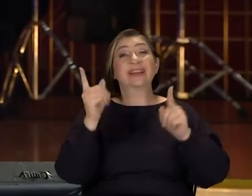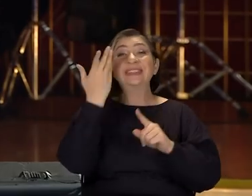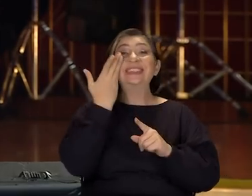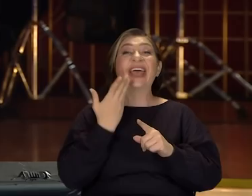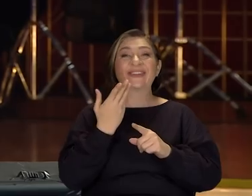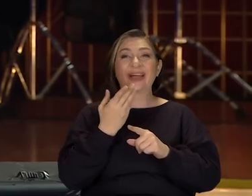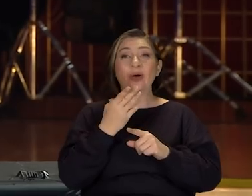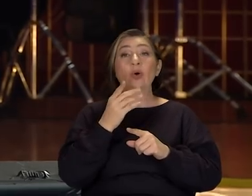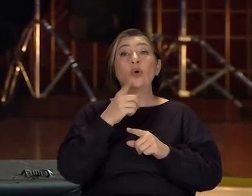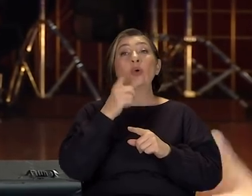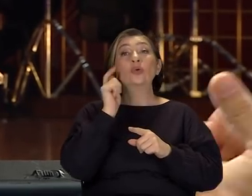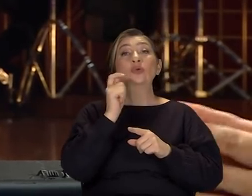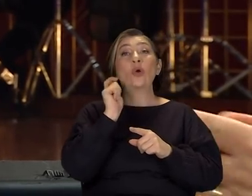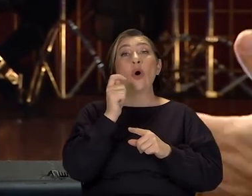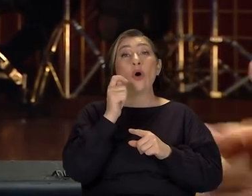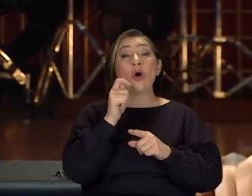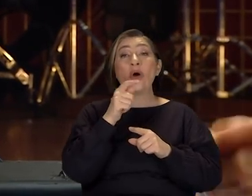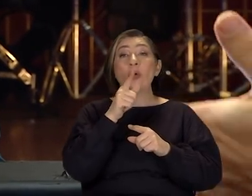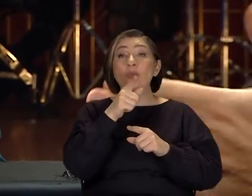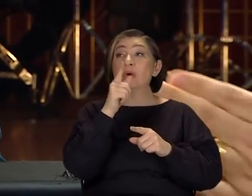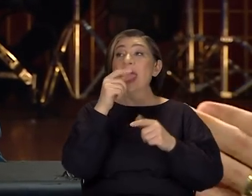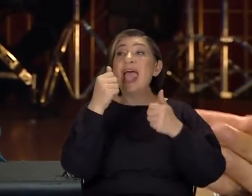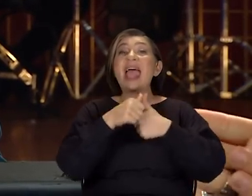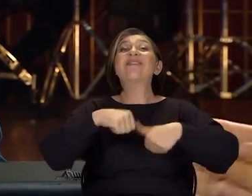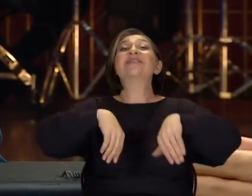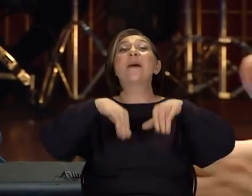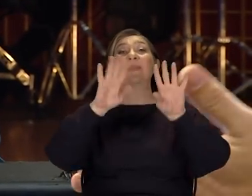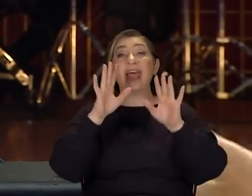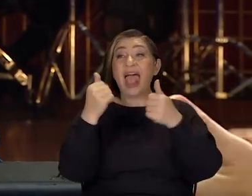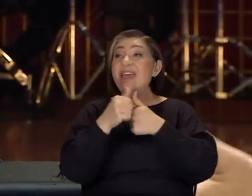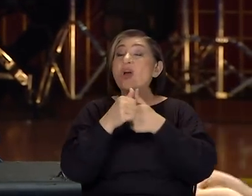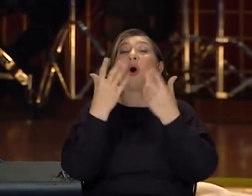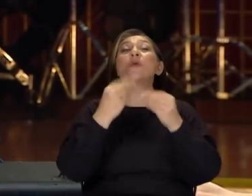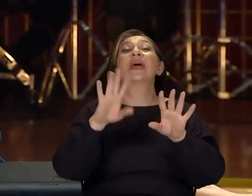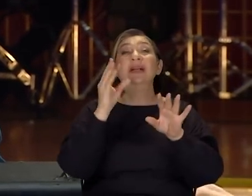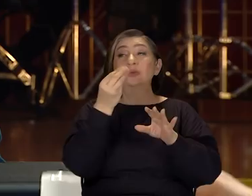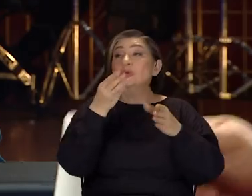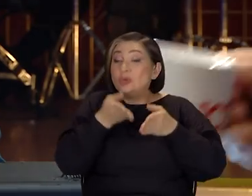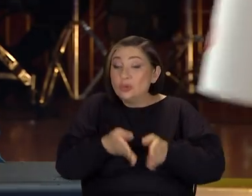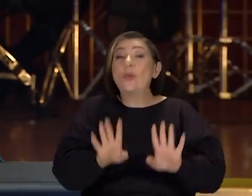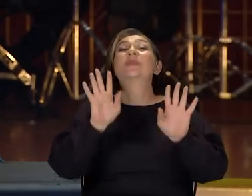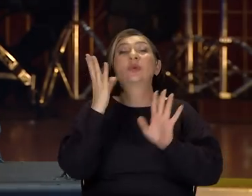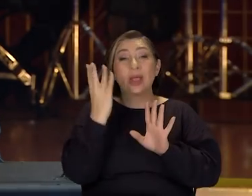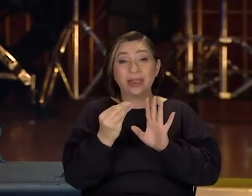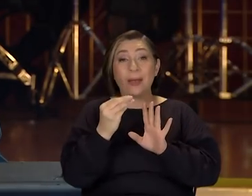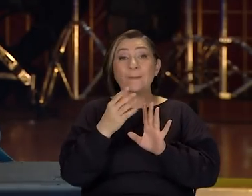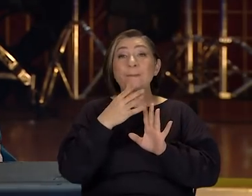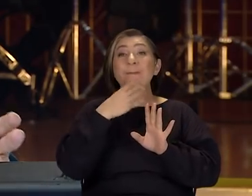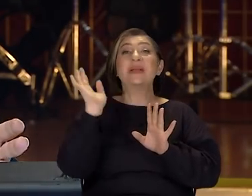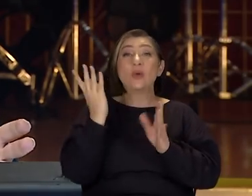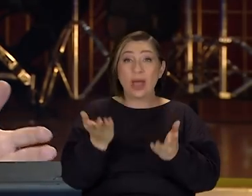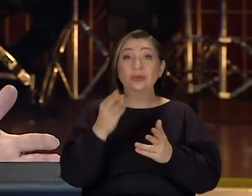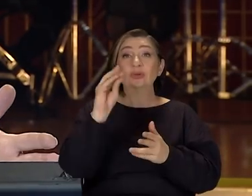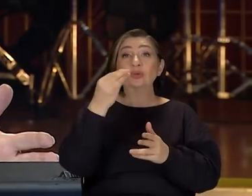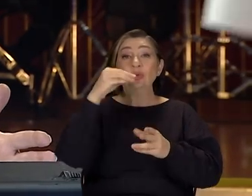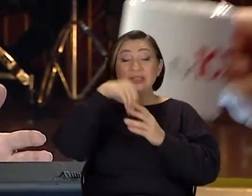ve motivasyon. Zor o çünkü çocuk için. Yani bunu şimdi evlenmeyenler, evli olmayanlar, çocuk yapmamış olanlar bilmiyorlar tabii.